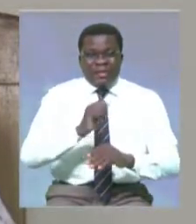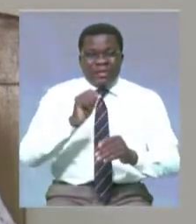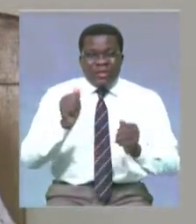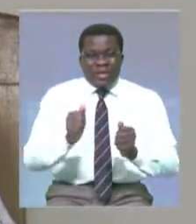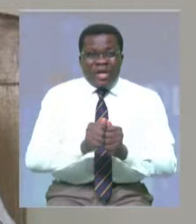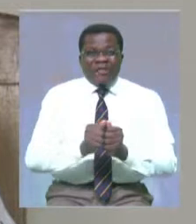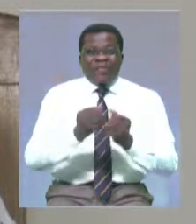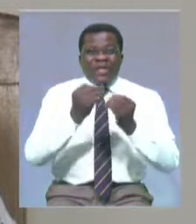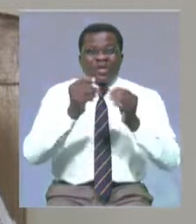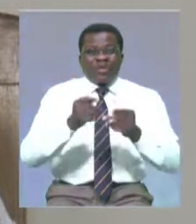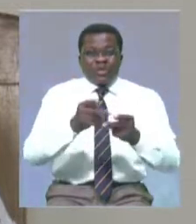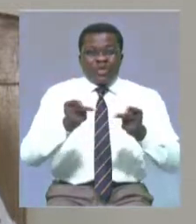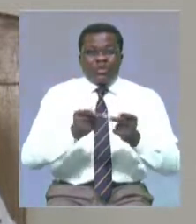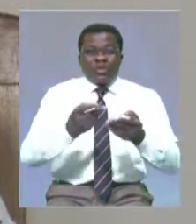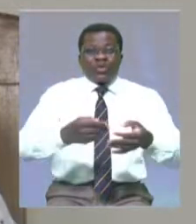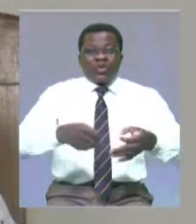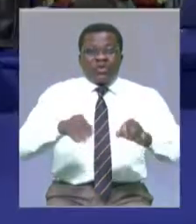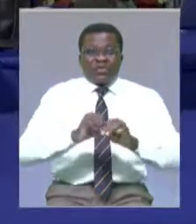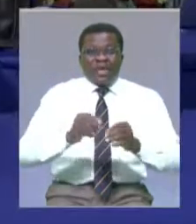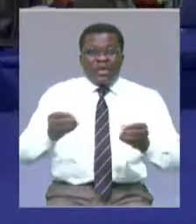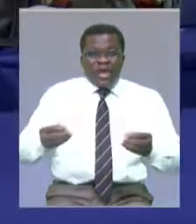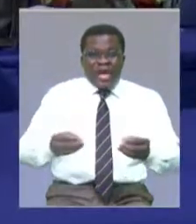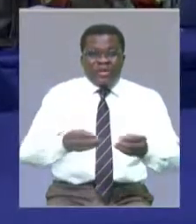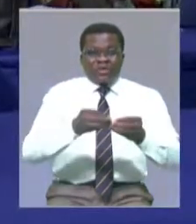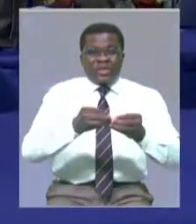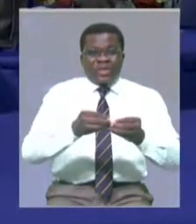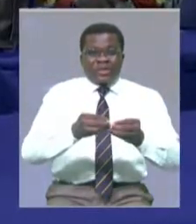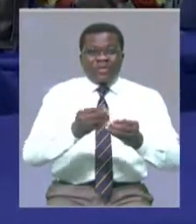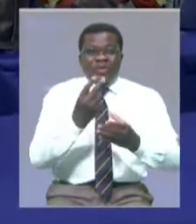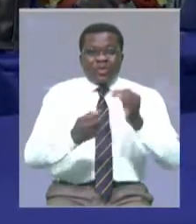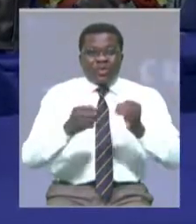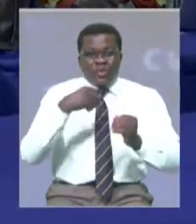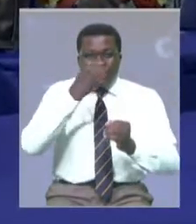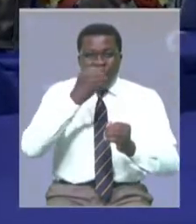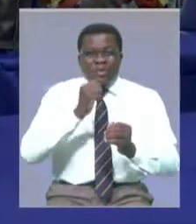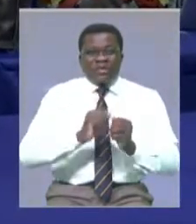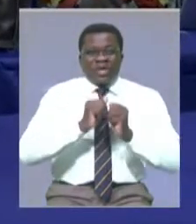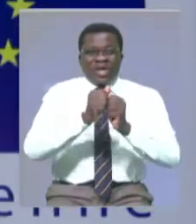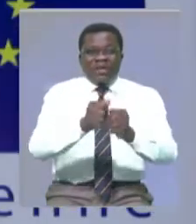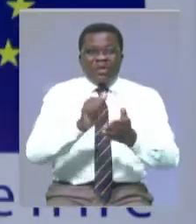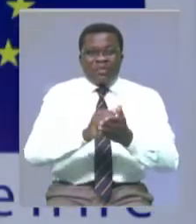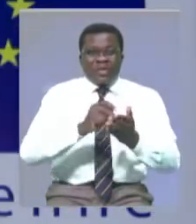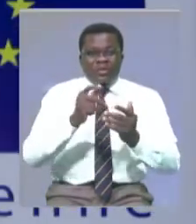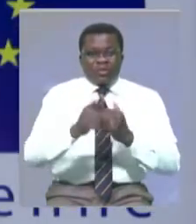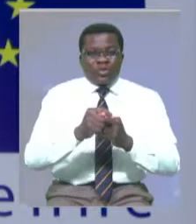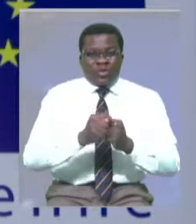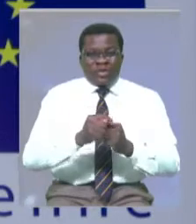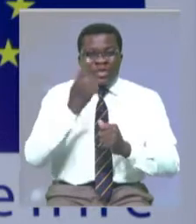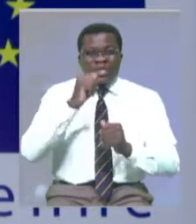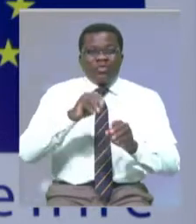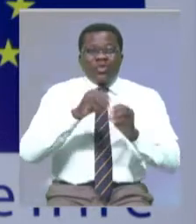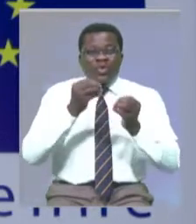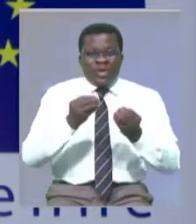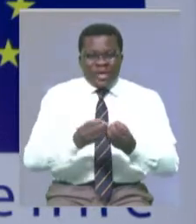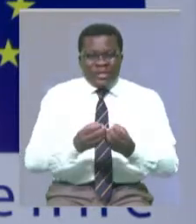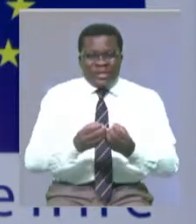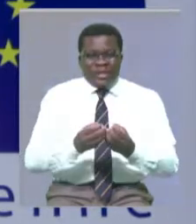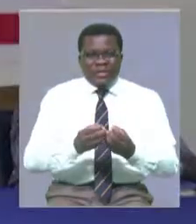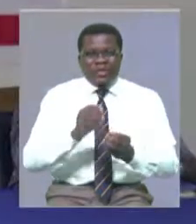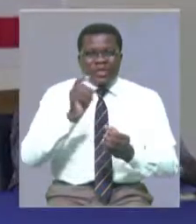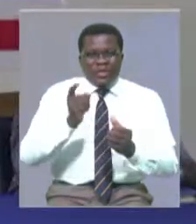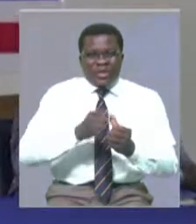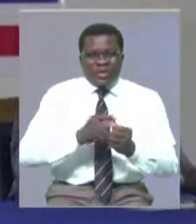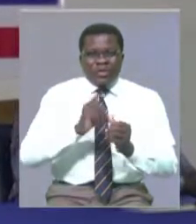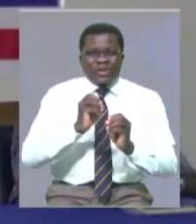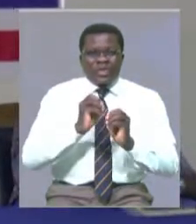avec plusieurs pôles de valeur ajoutés. L'Union européenne accompagne ce projet. Pour l'organisation, il s'agit